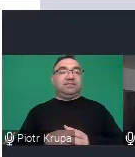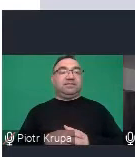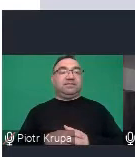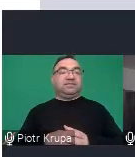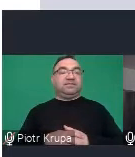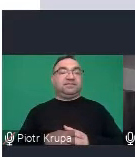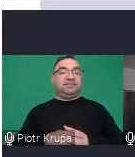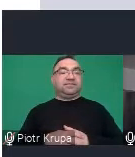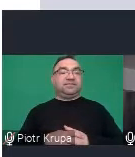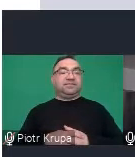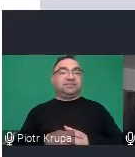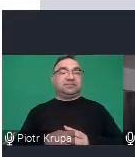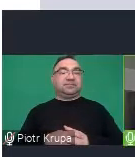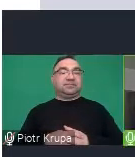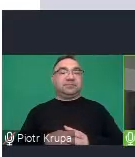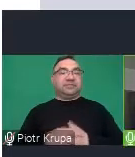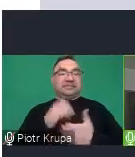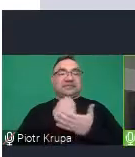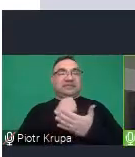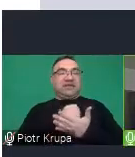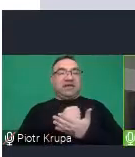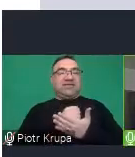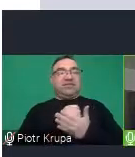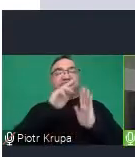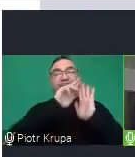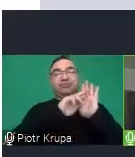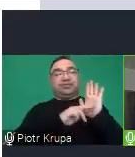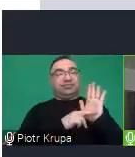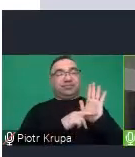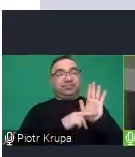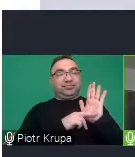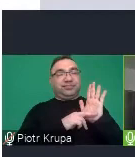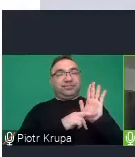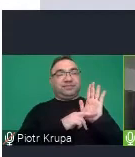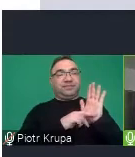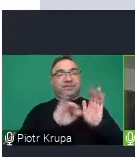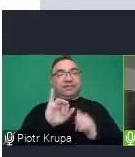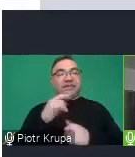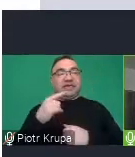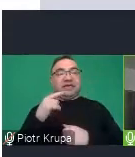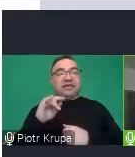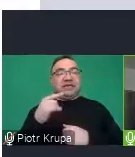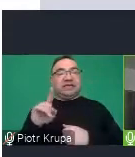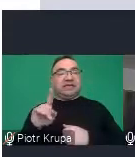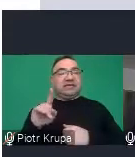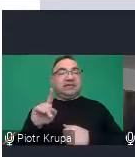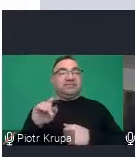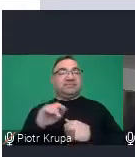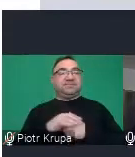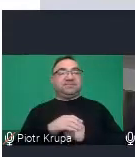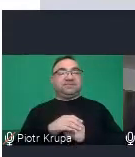Jeżeli przejdziemy do zapisów w dyrektywie IED i co za tym